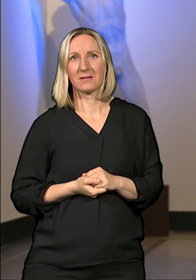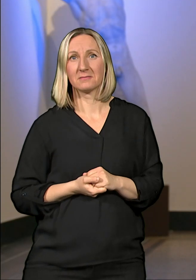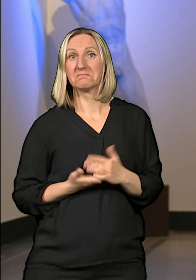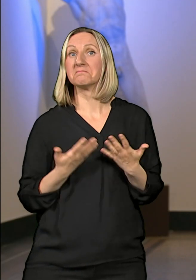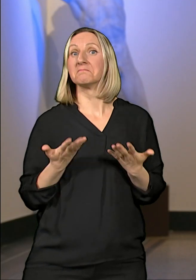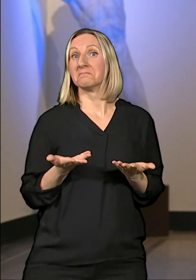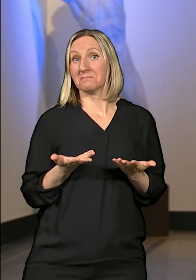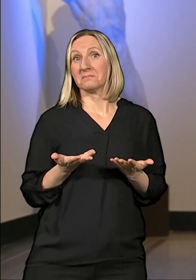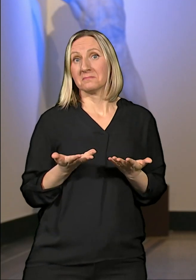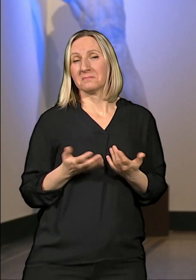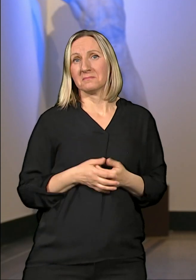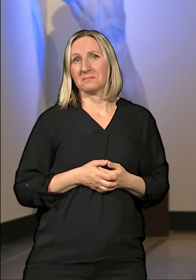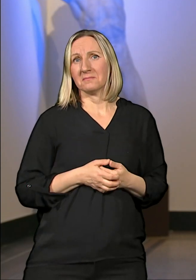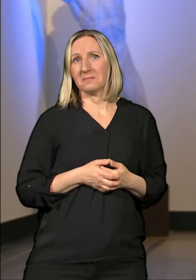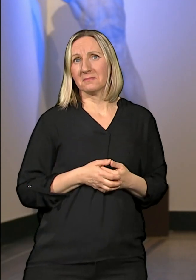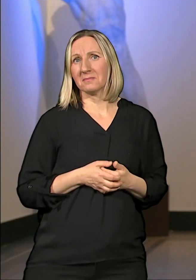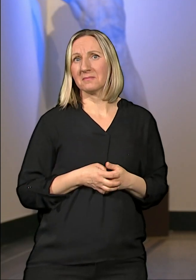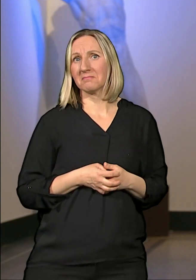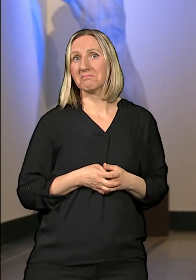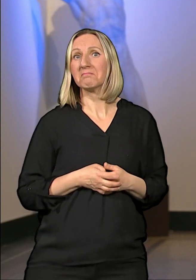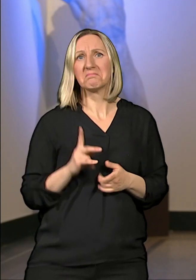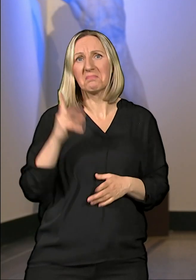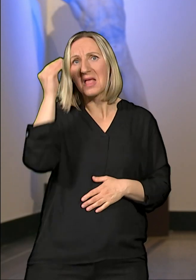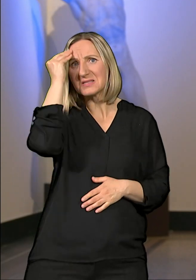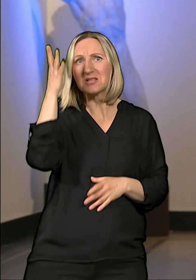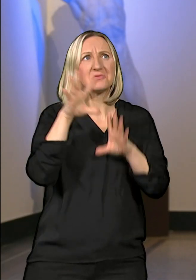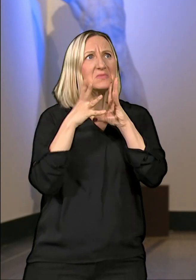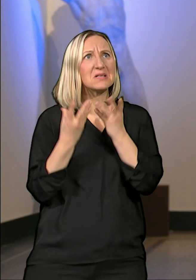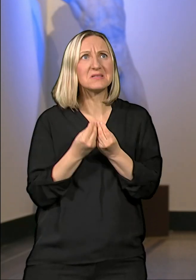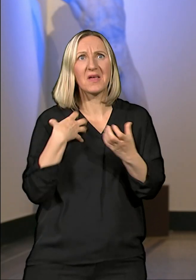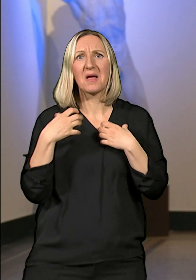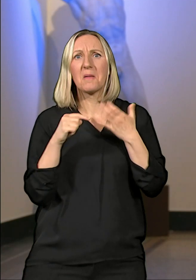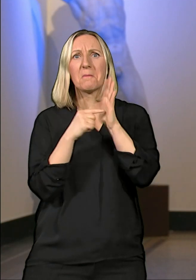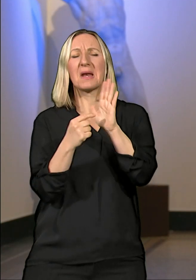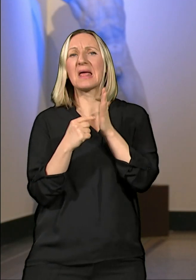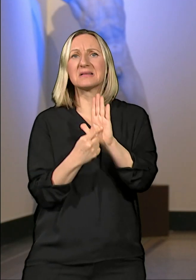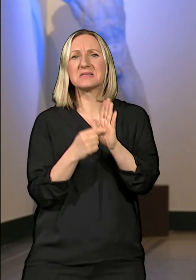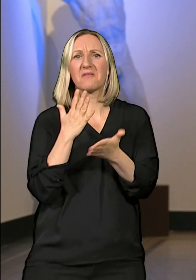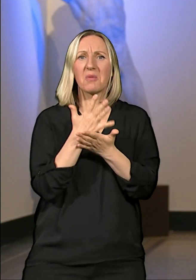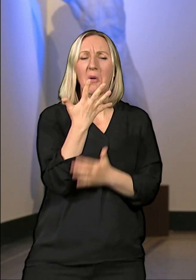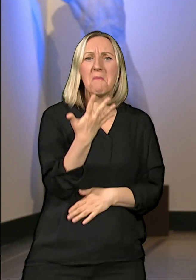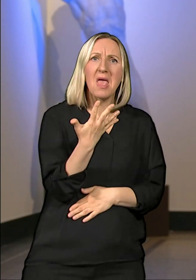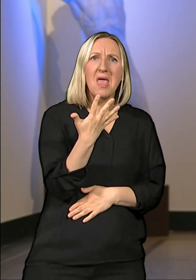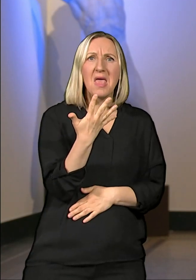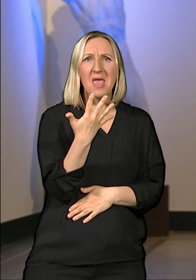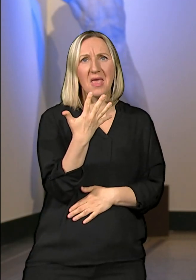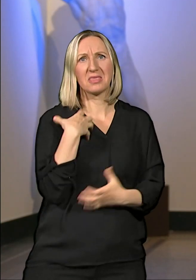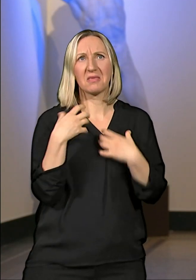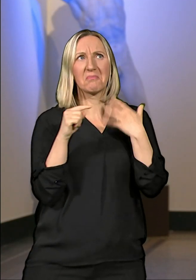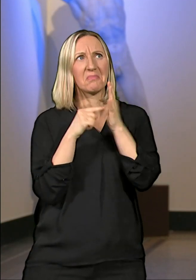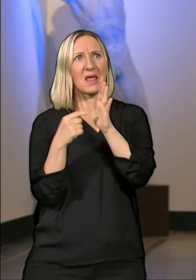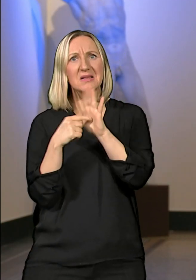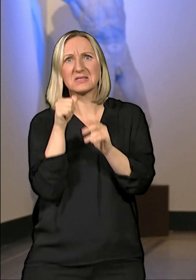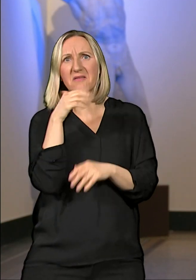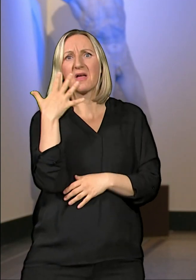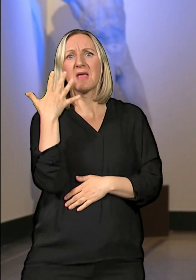Tako da dosta je tu bilo. Ja sad i ne sjećam više svih tih predstava. Mislim da je bilo 5 tih predstava i još jedno